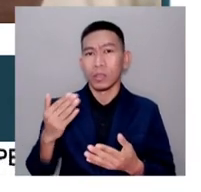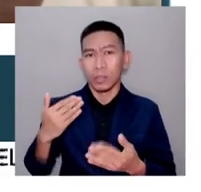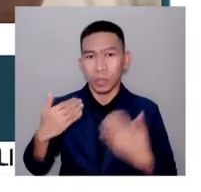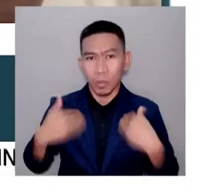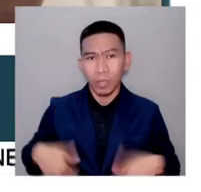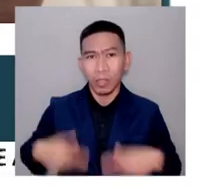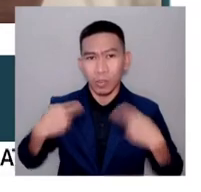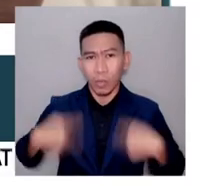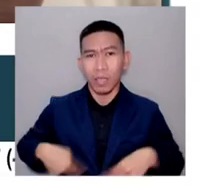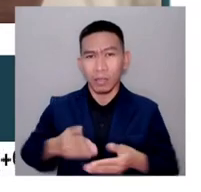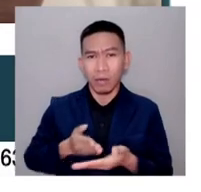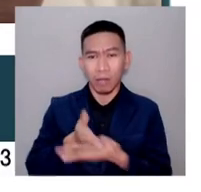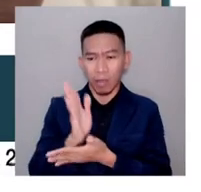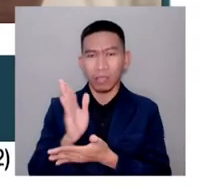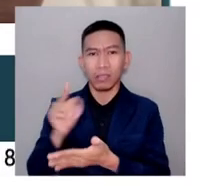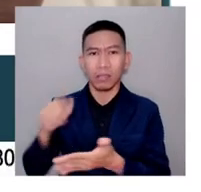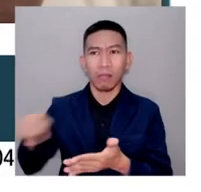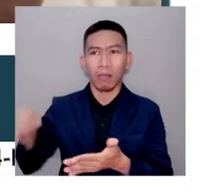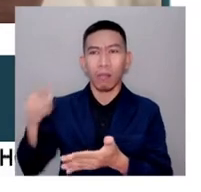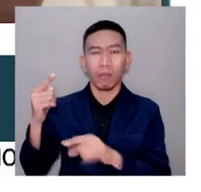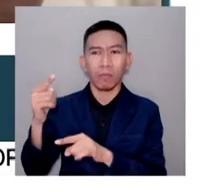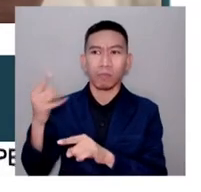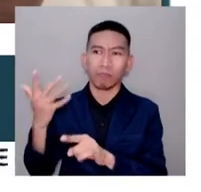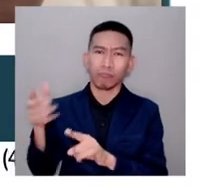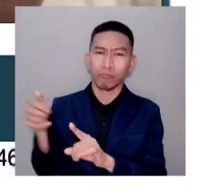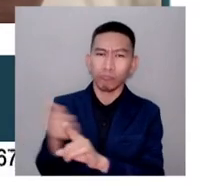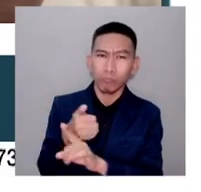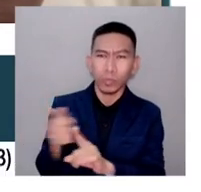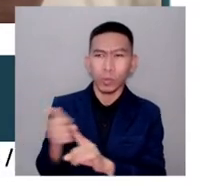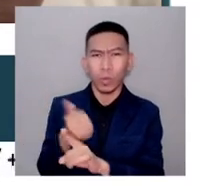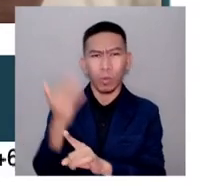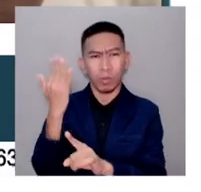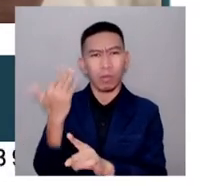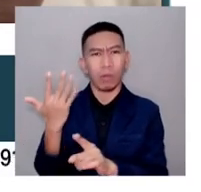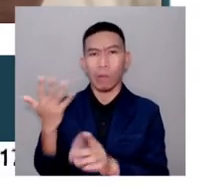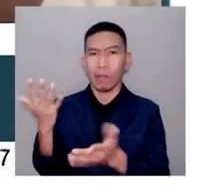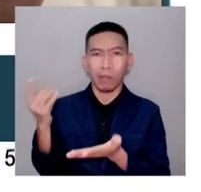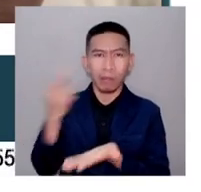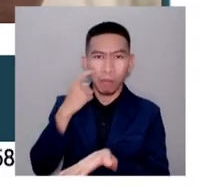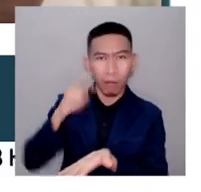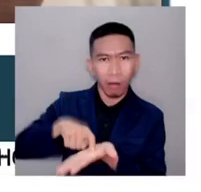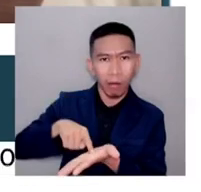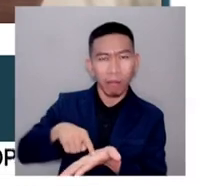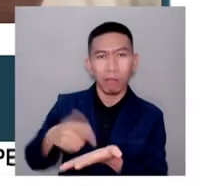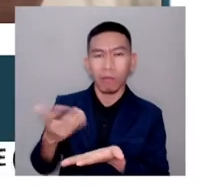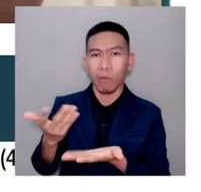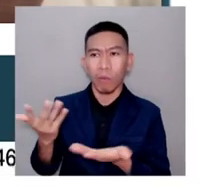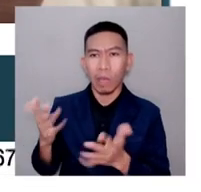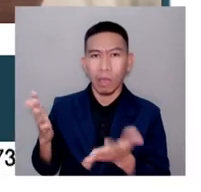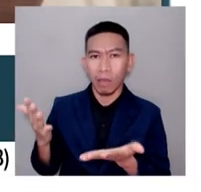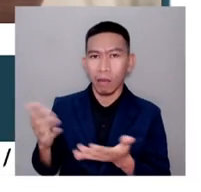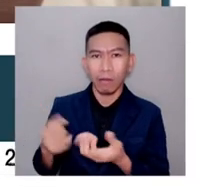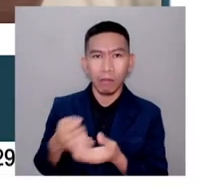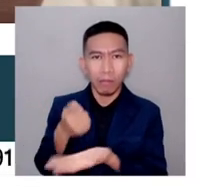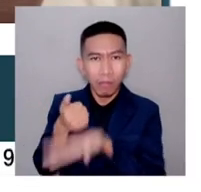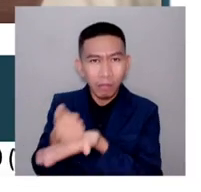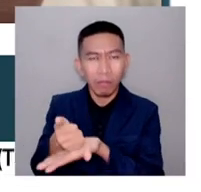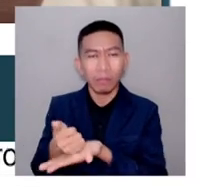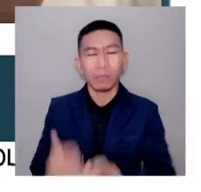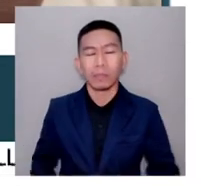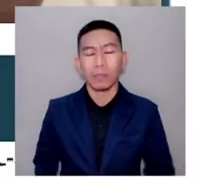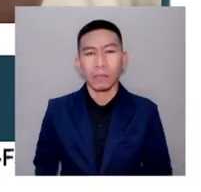nakilala at na-compensate kahit sa maliit na paraan? Bakit nitong nakaraang mga taon lang ang dami pa